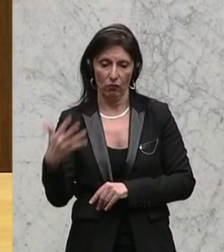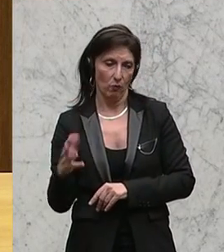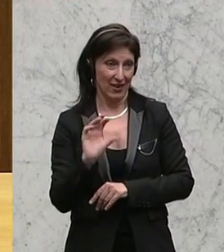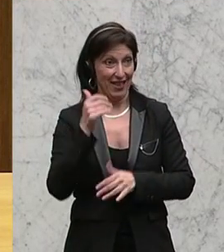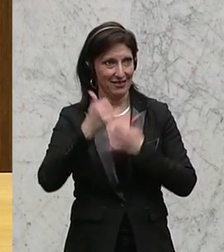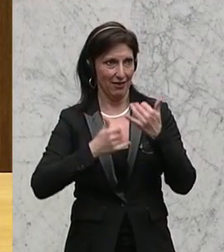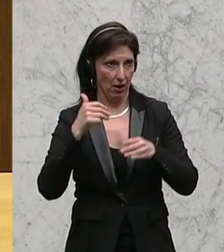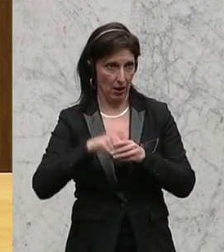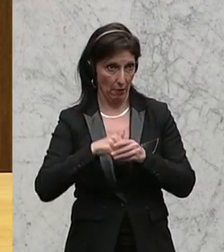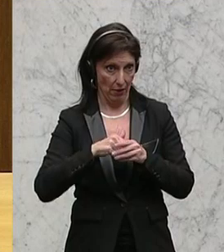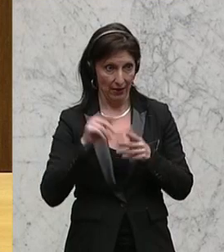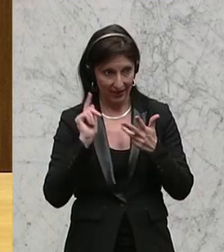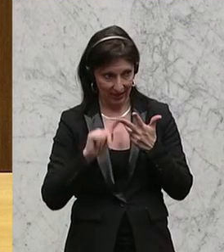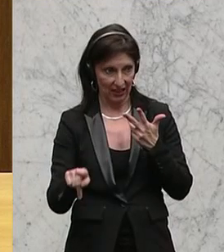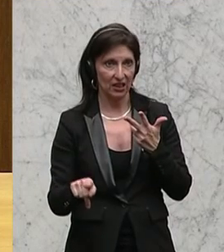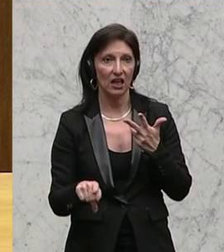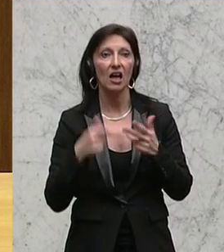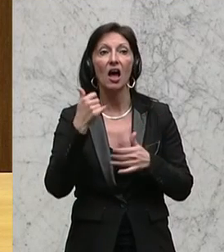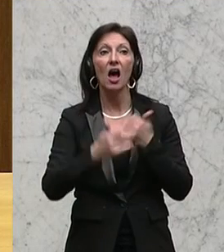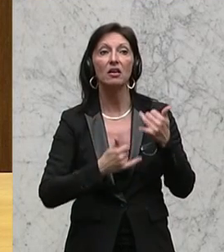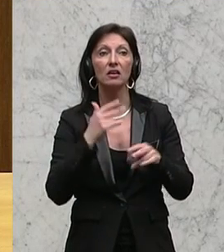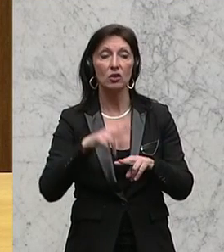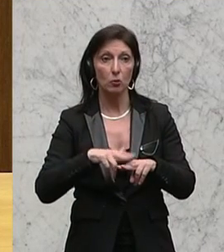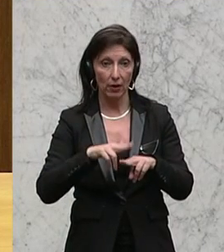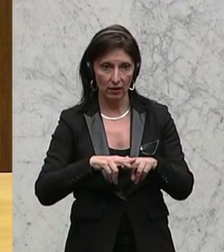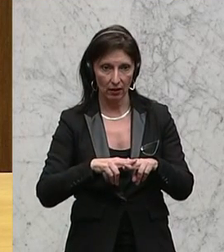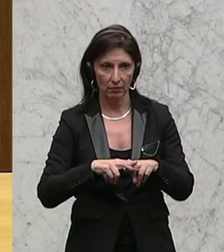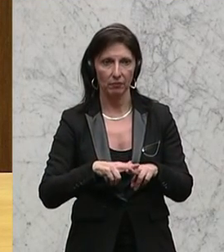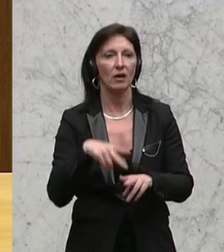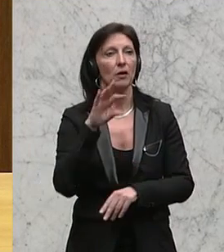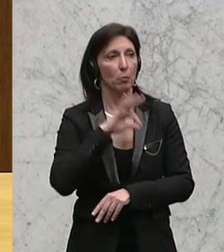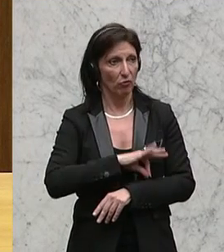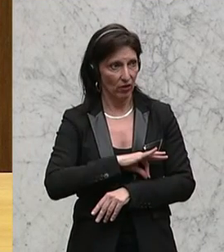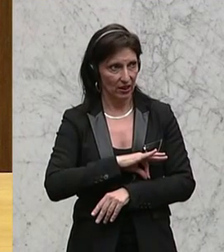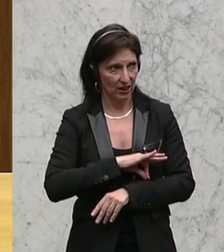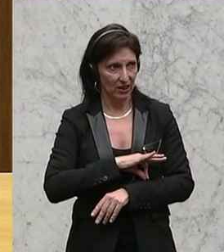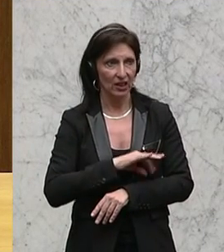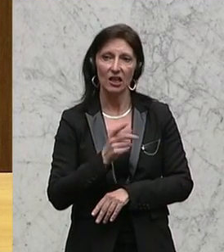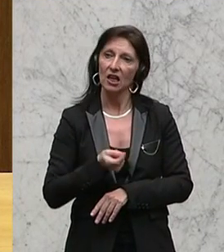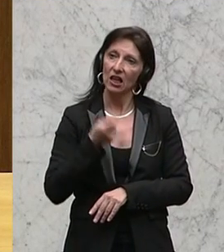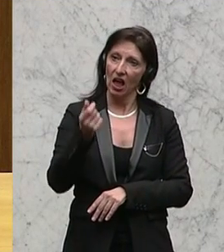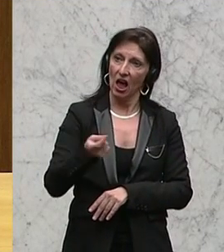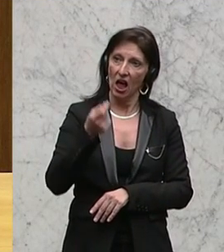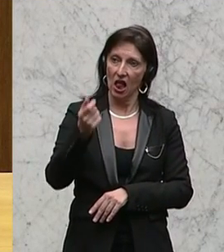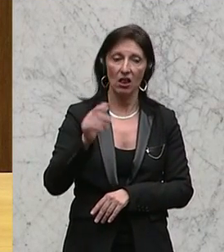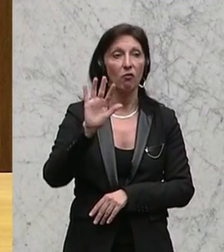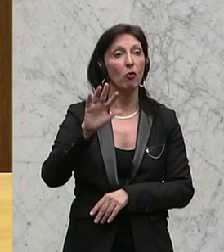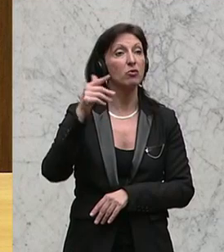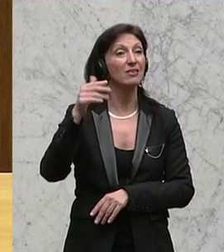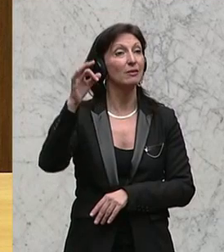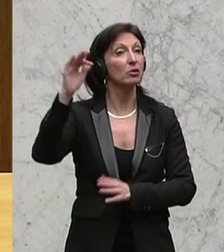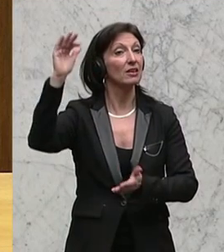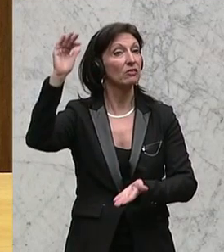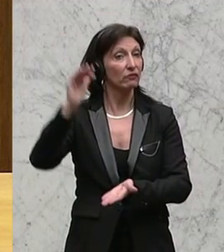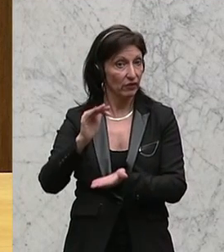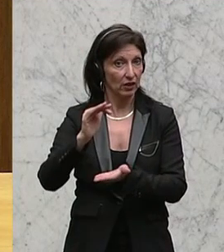Jahr. Drittens, nach einem Jahr die verpflichtende Reduktion der Geldleistungen um 25%